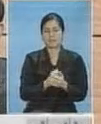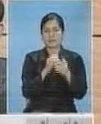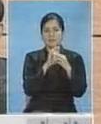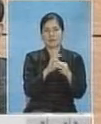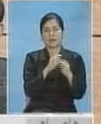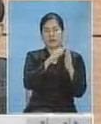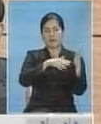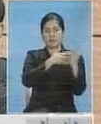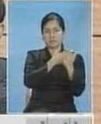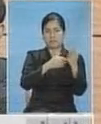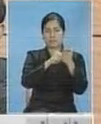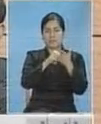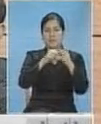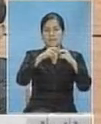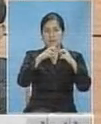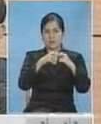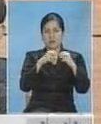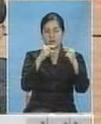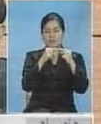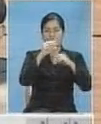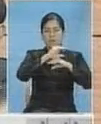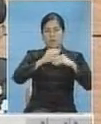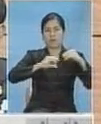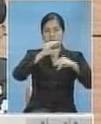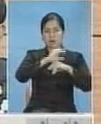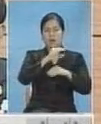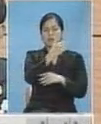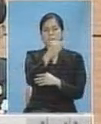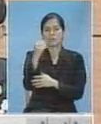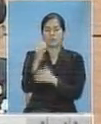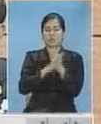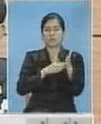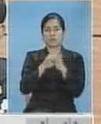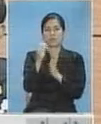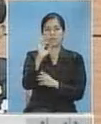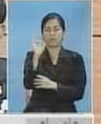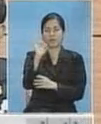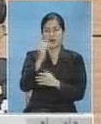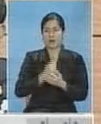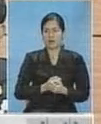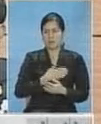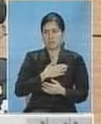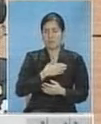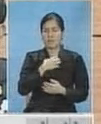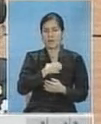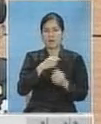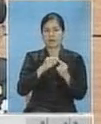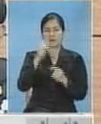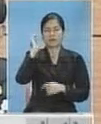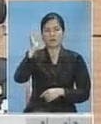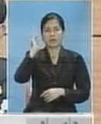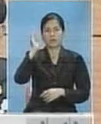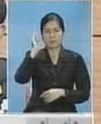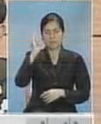บายการแก้ไขปัญหาด้วยโครงการธงฟ้าแล้วก็ที่สำคัญที่ผมอยากที่จะอภิปรายเป็นประเด็